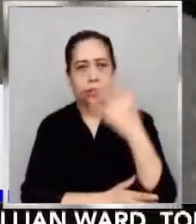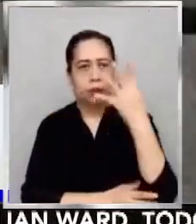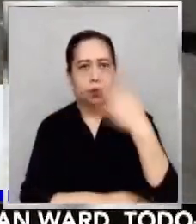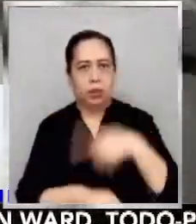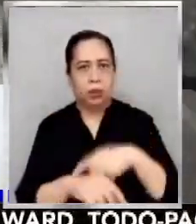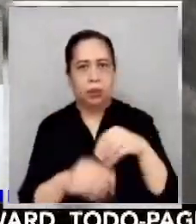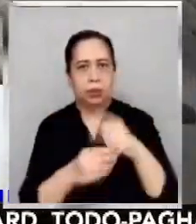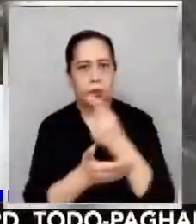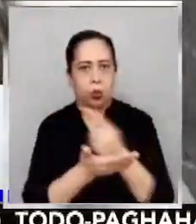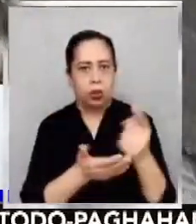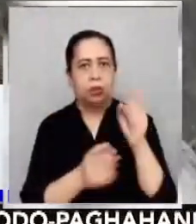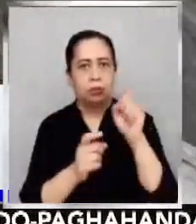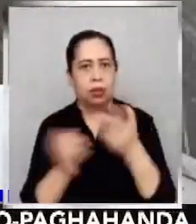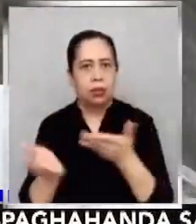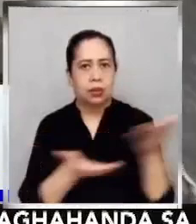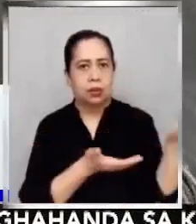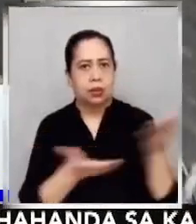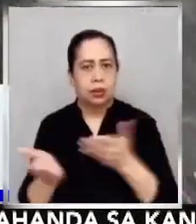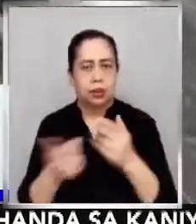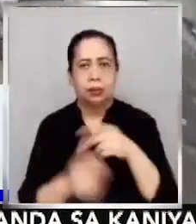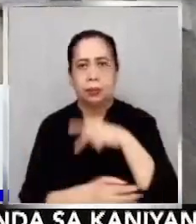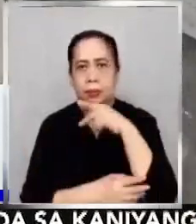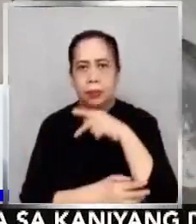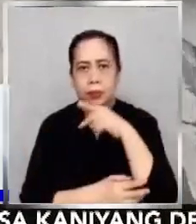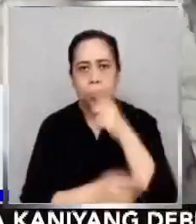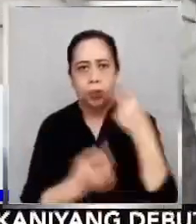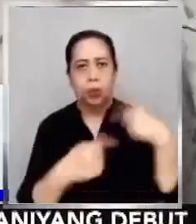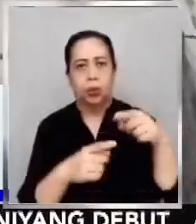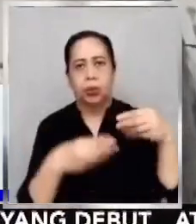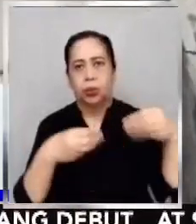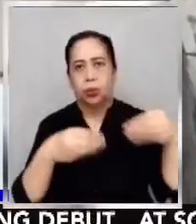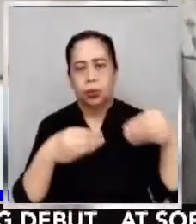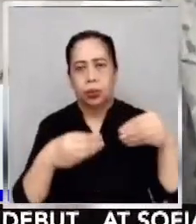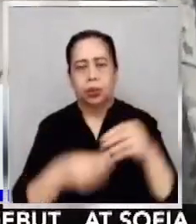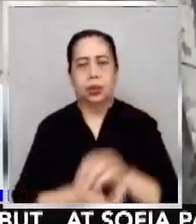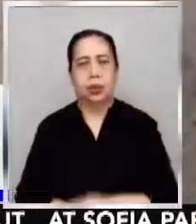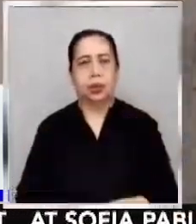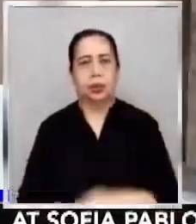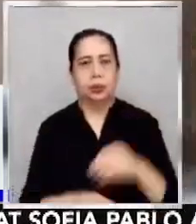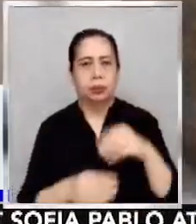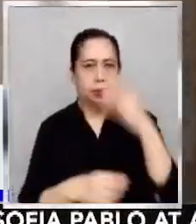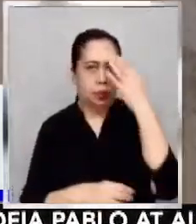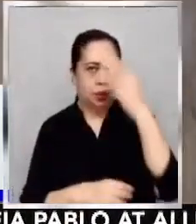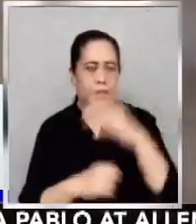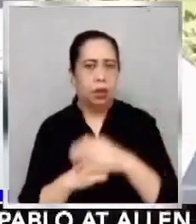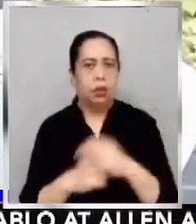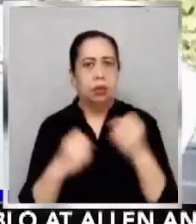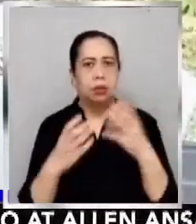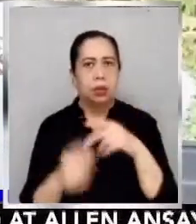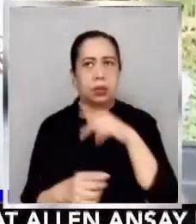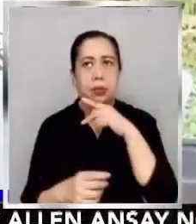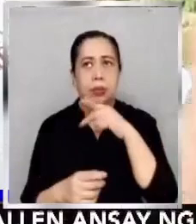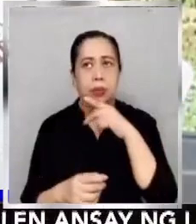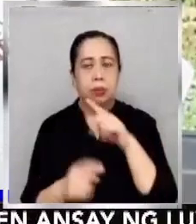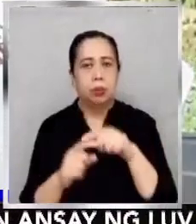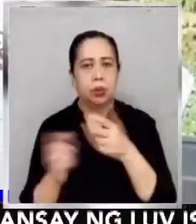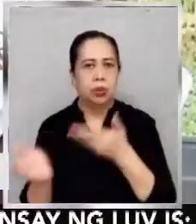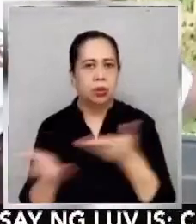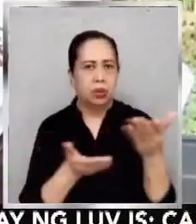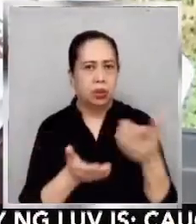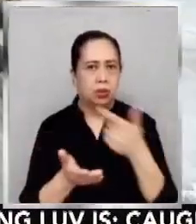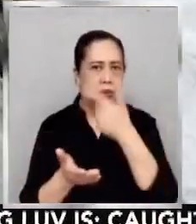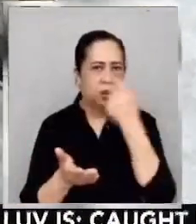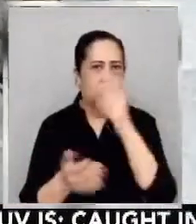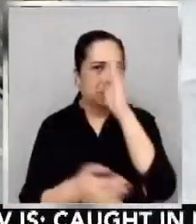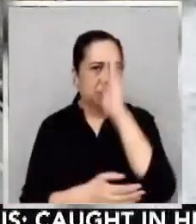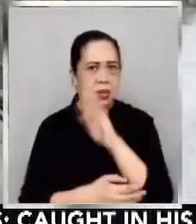kailangan magbiyahe ng mga baboy papunta sa palengke na Angat, Bulacan. Marami yung baboy dyan na hindi nalalabas dahil nga sirao yung